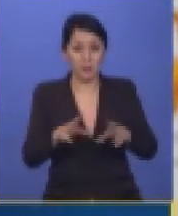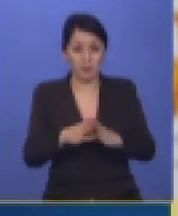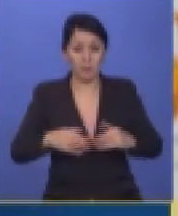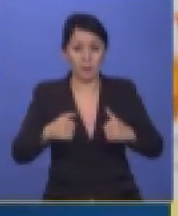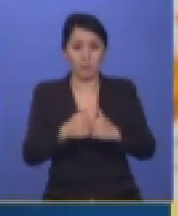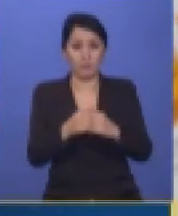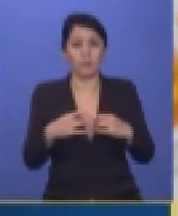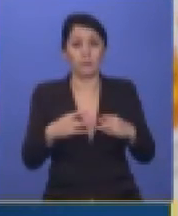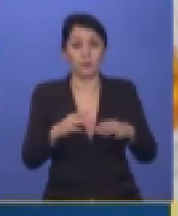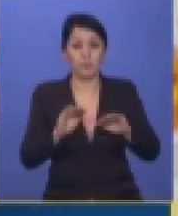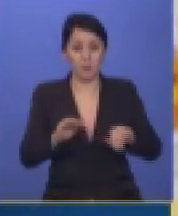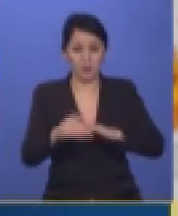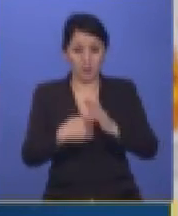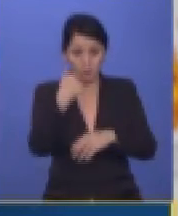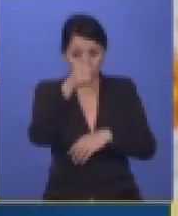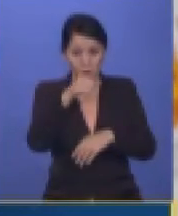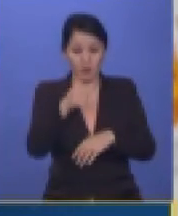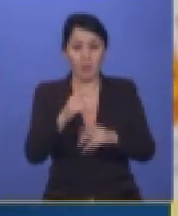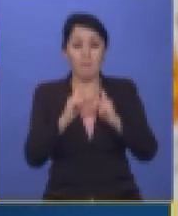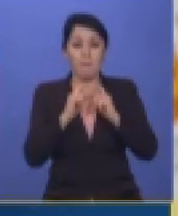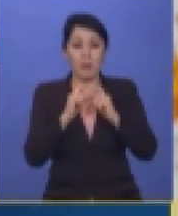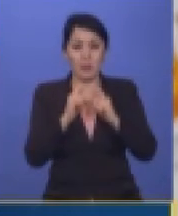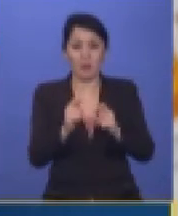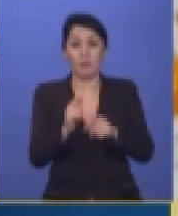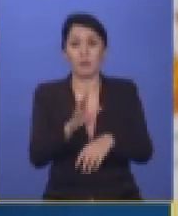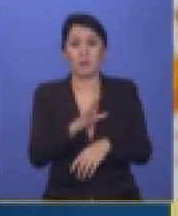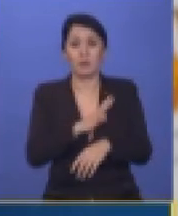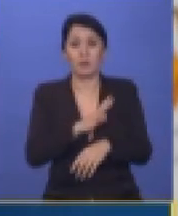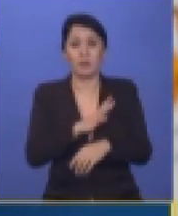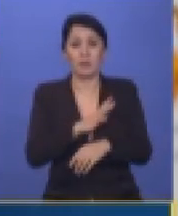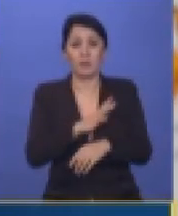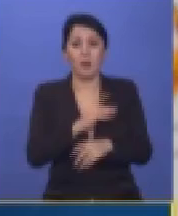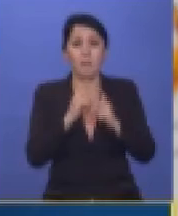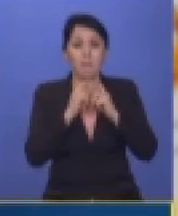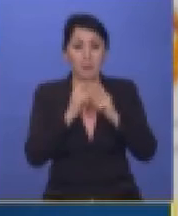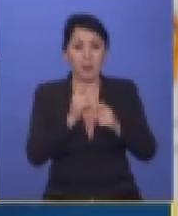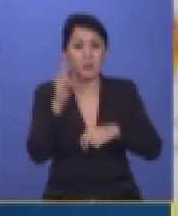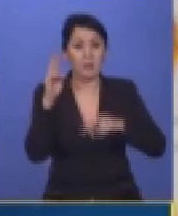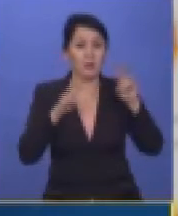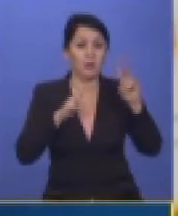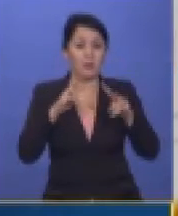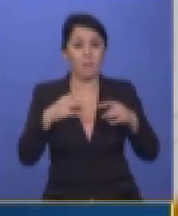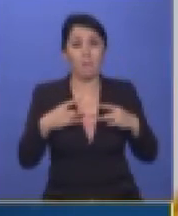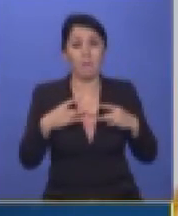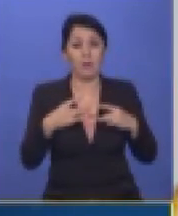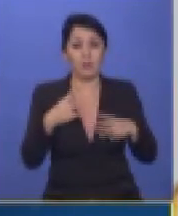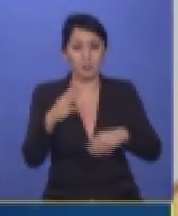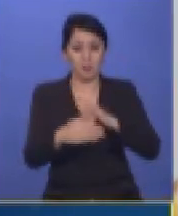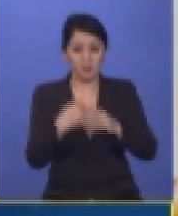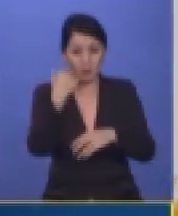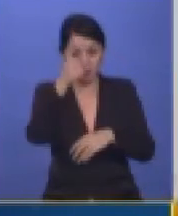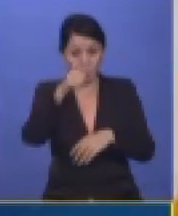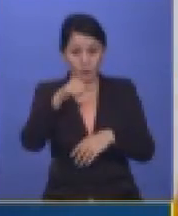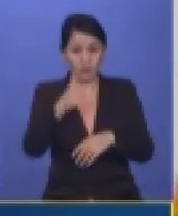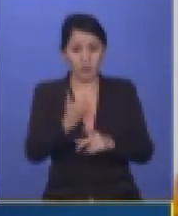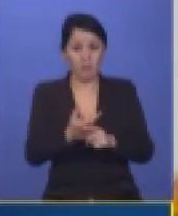поздравили детей с Новым годом, подарили подарки, подарили настроение праздничное, новогоднее. И